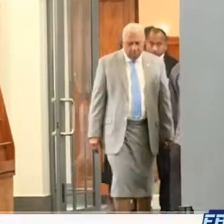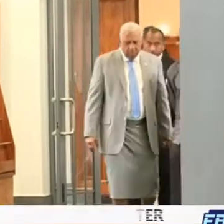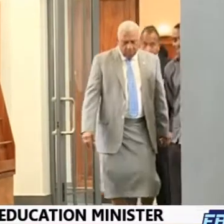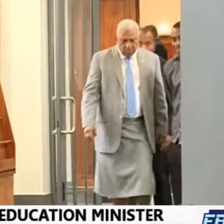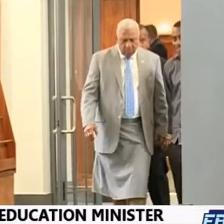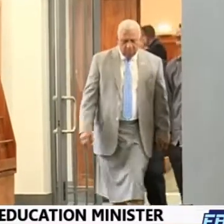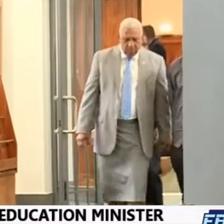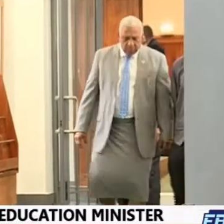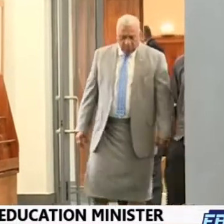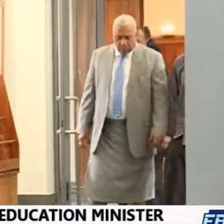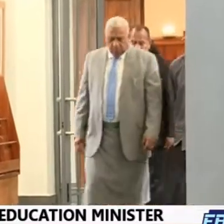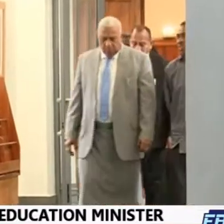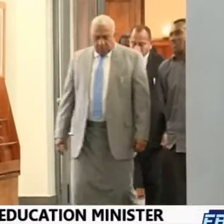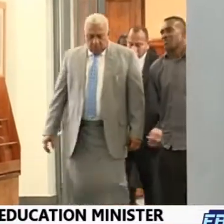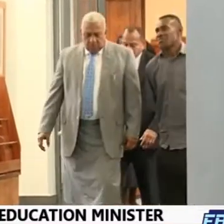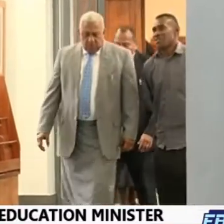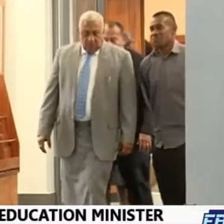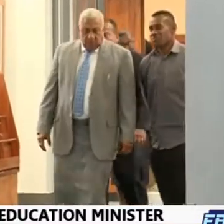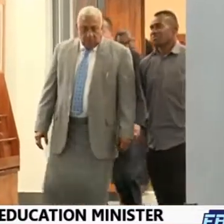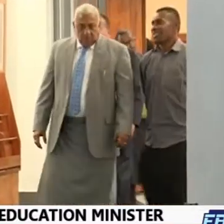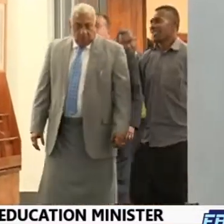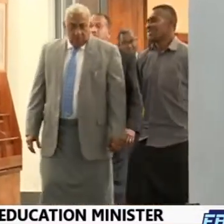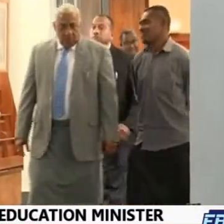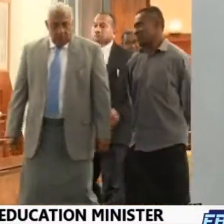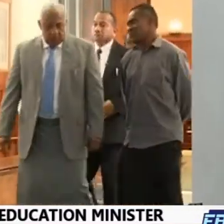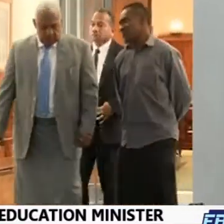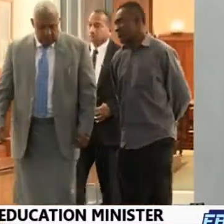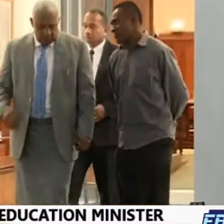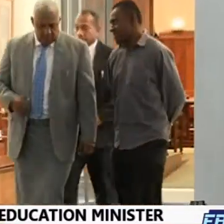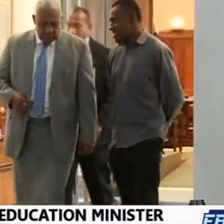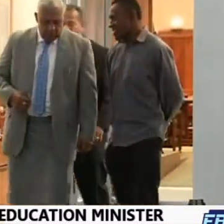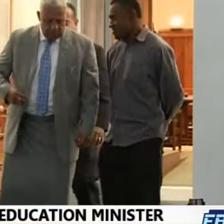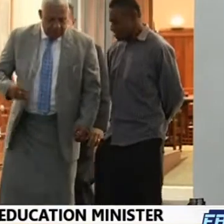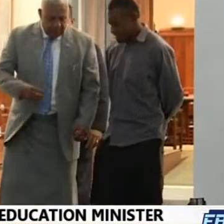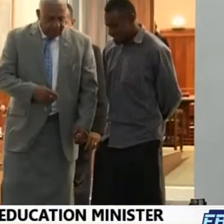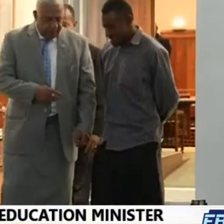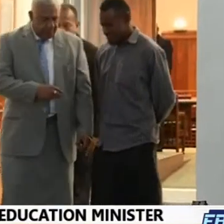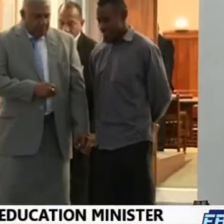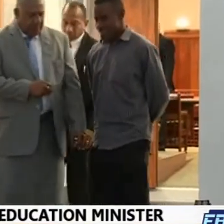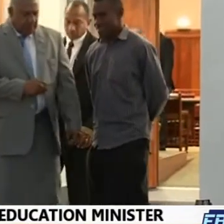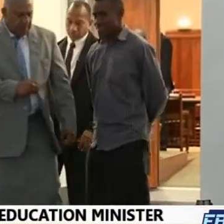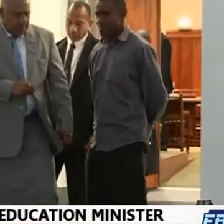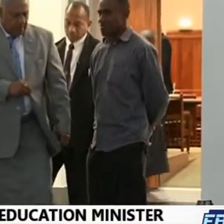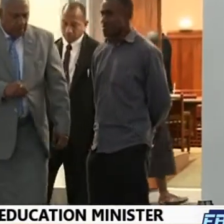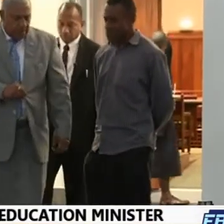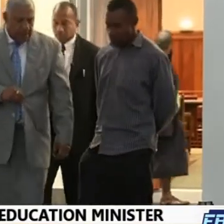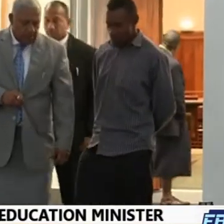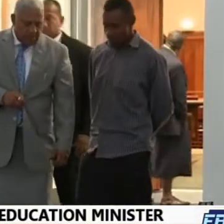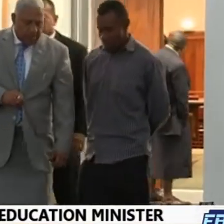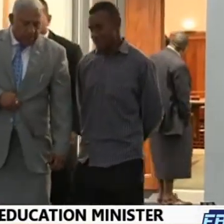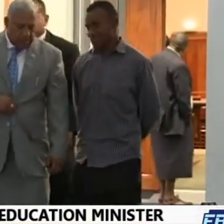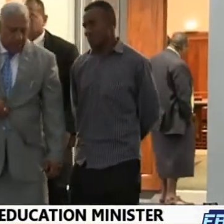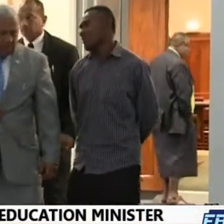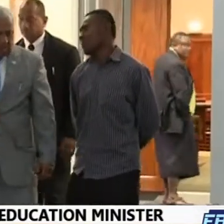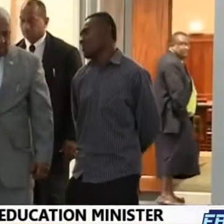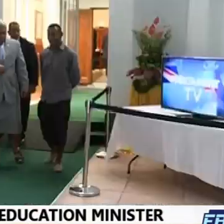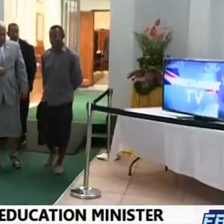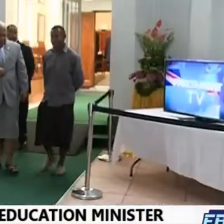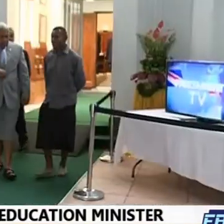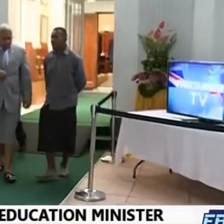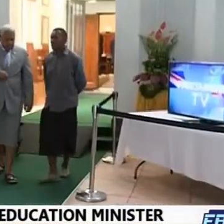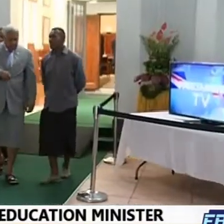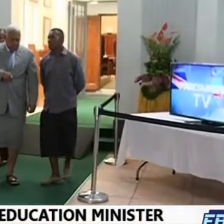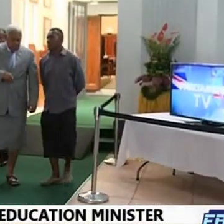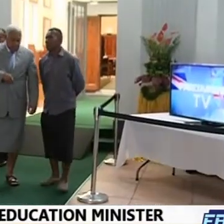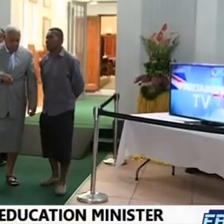na constitution na tikinoya ka thingoma kina na nona maikerea na nona bakadengu o Dr. Reddy. E bakandai takatelanga